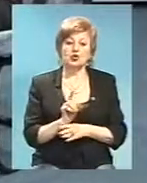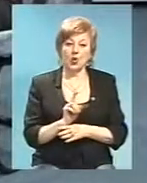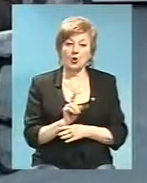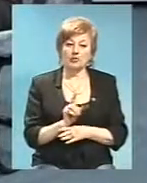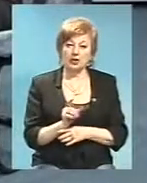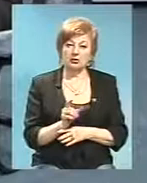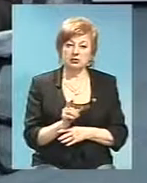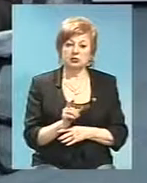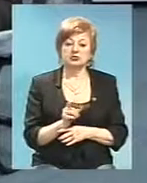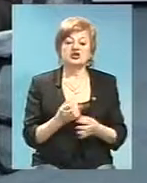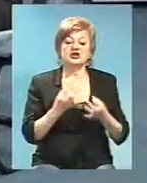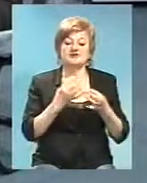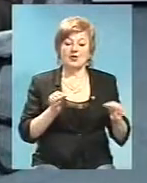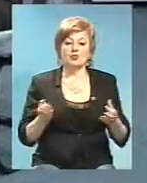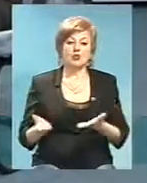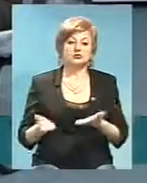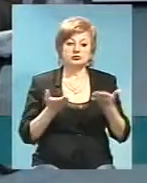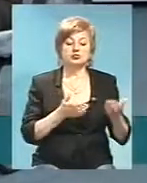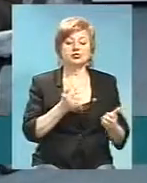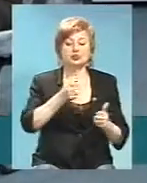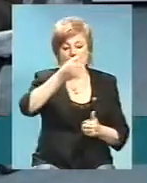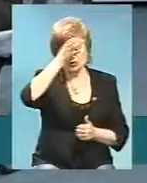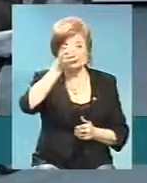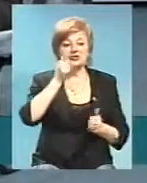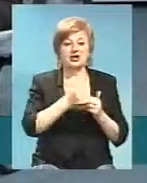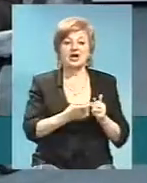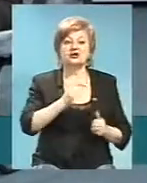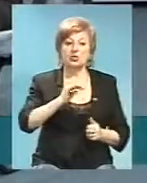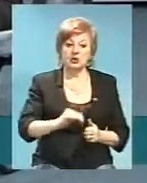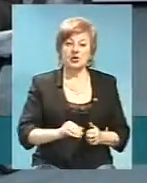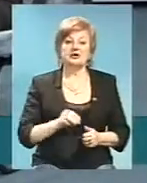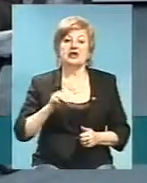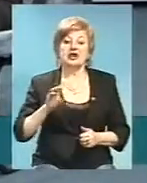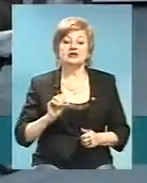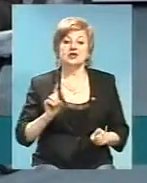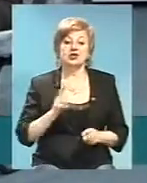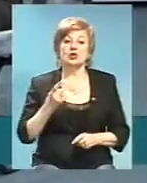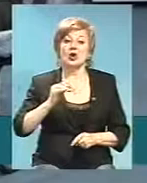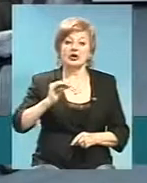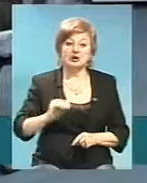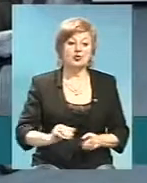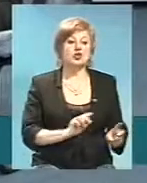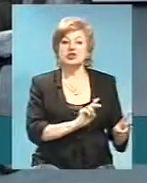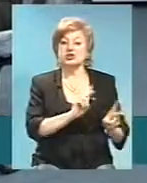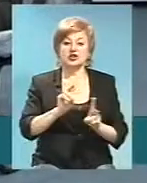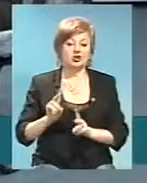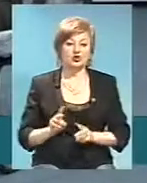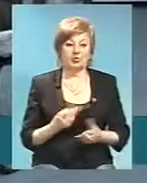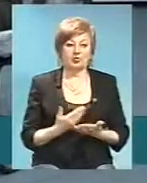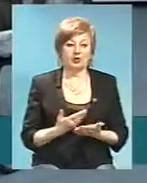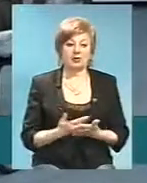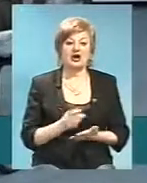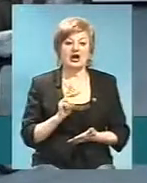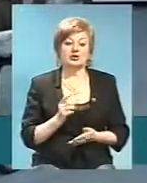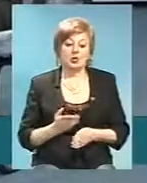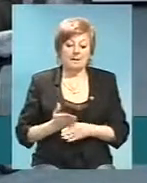рівний доступ до освіти кожної дитини. А те, що дитини, ніхто ще цю дитину, яка